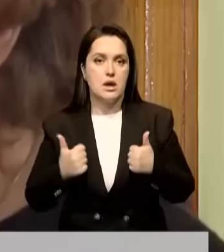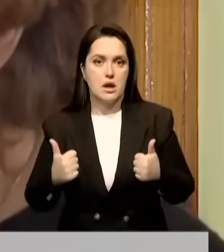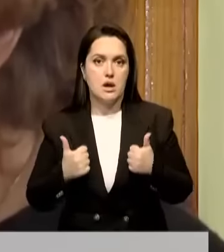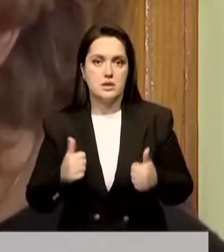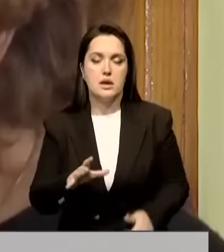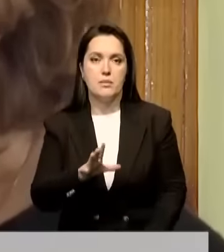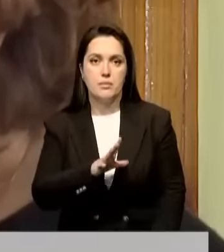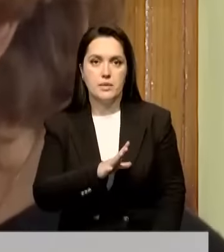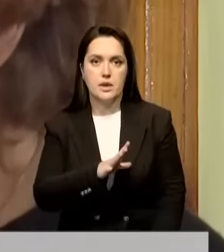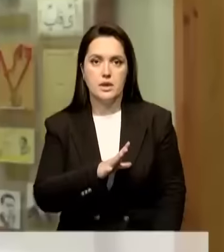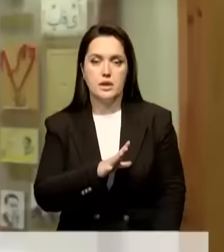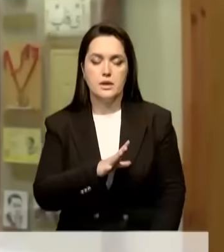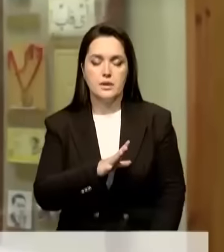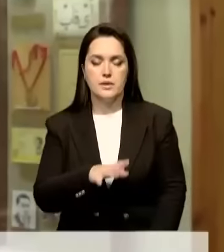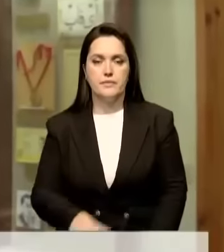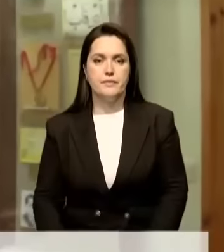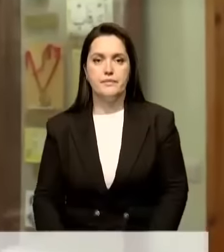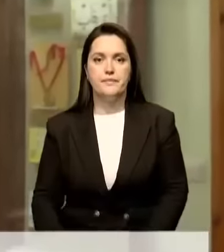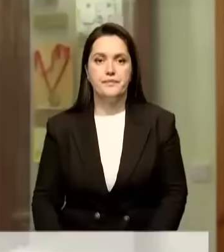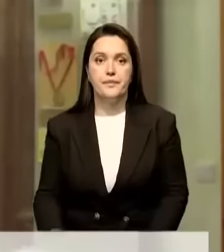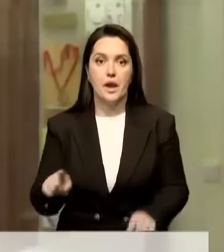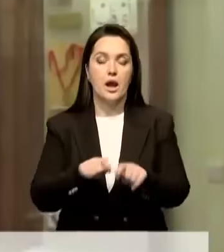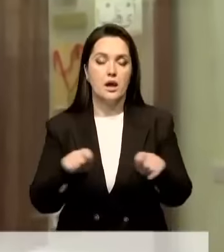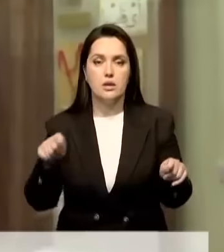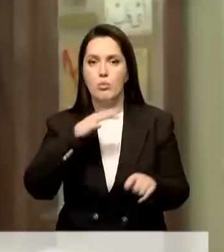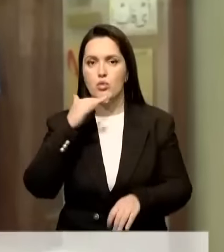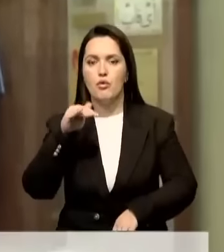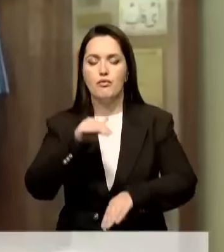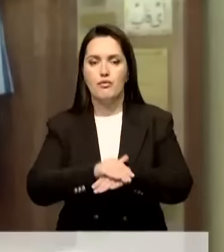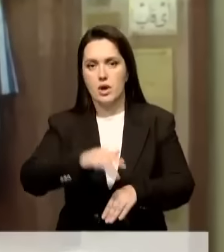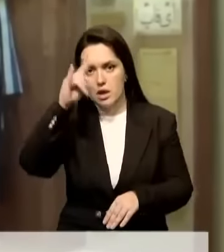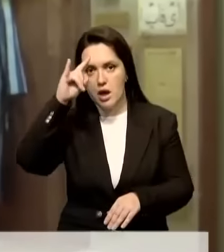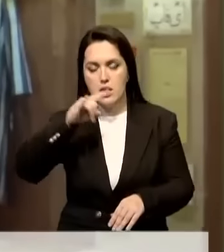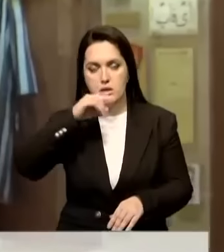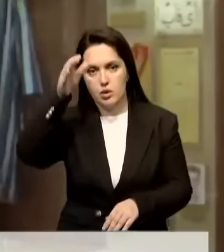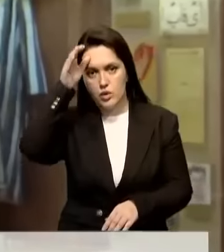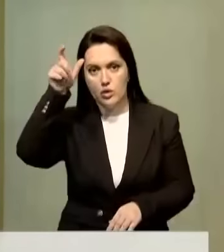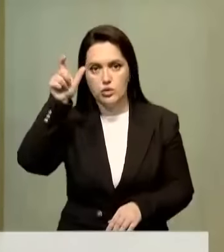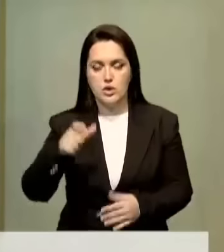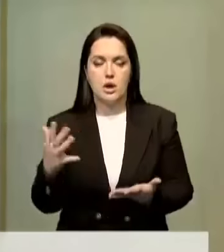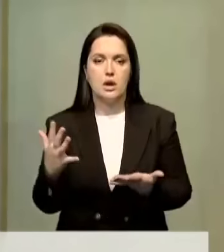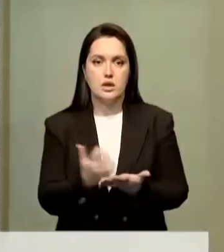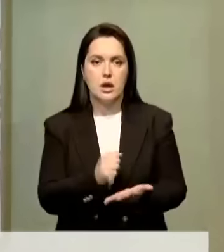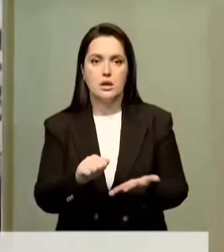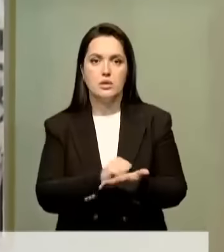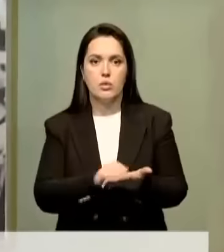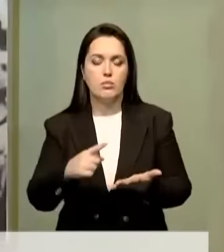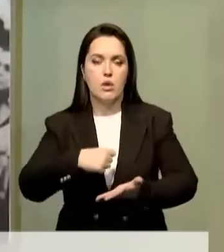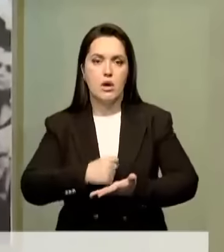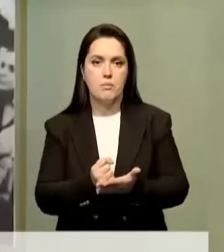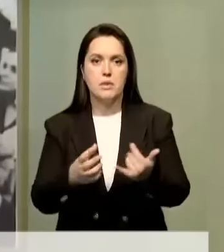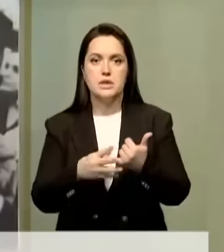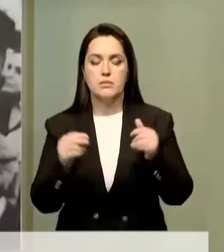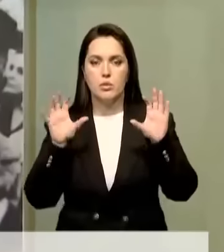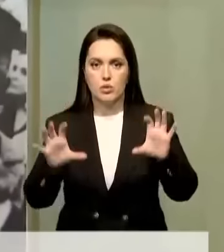вот, играть. Текущий год открыл много фактов о казахском просветителе. Найдены документы об утверждении Земельного